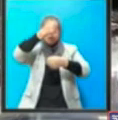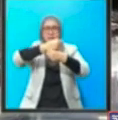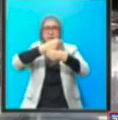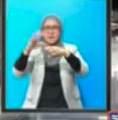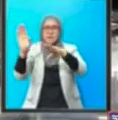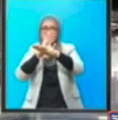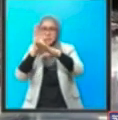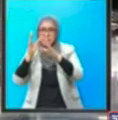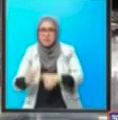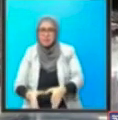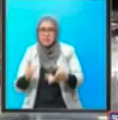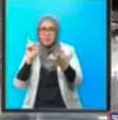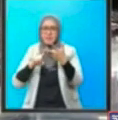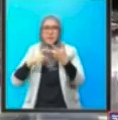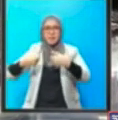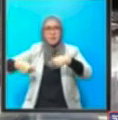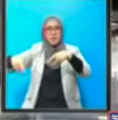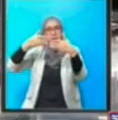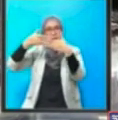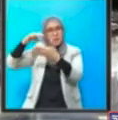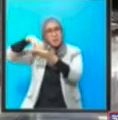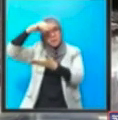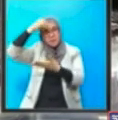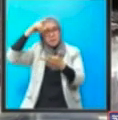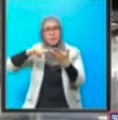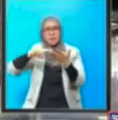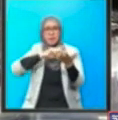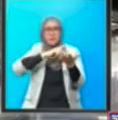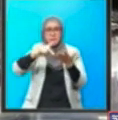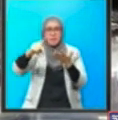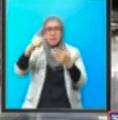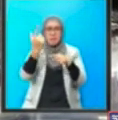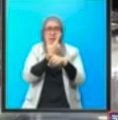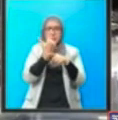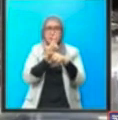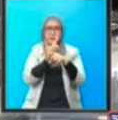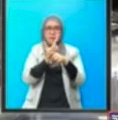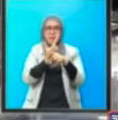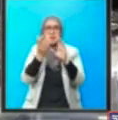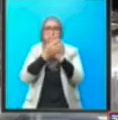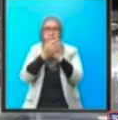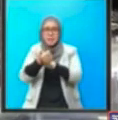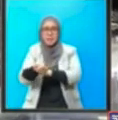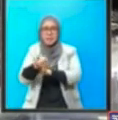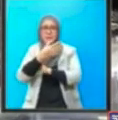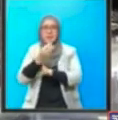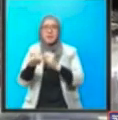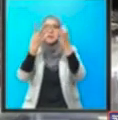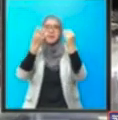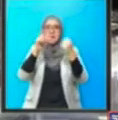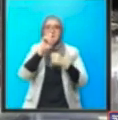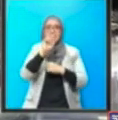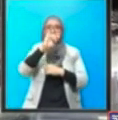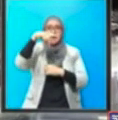peluang melanjutkan pengajian pembiayaan latihan peningkatan kemahiran serta pelbagai tips bekerja